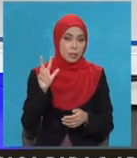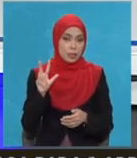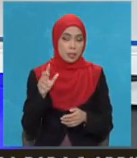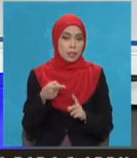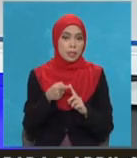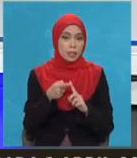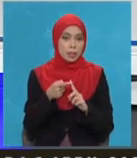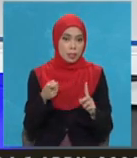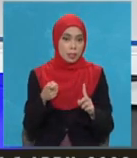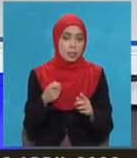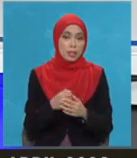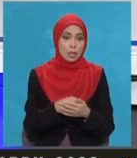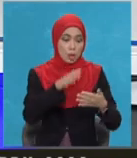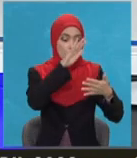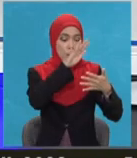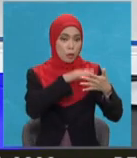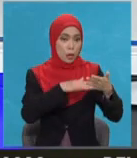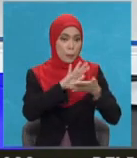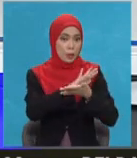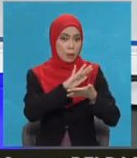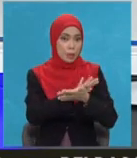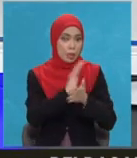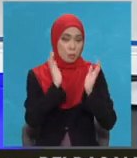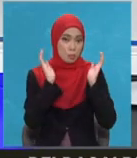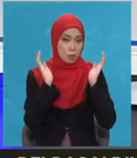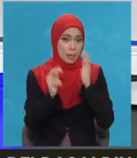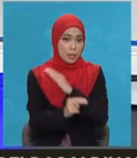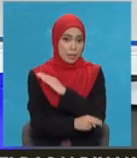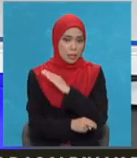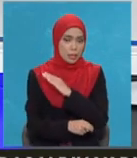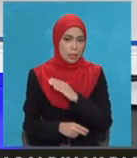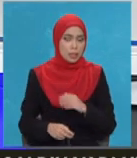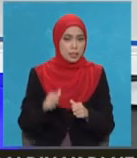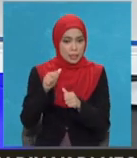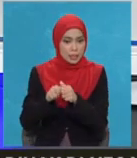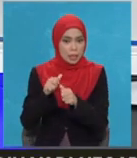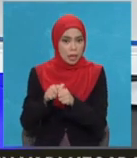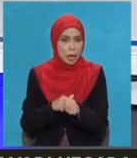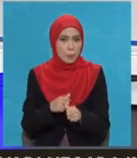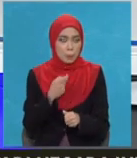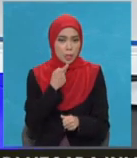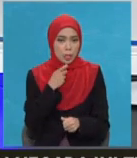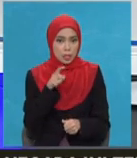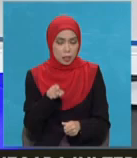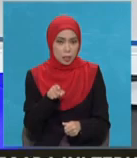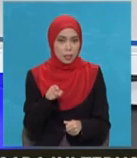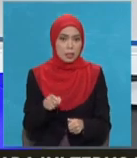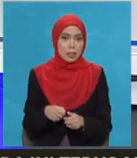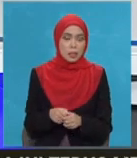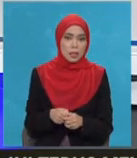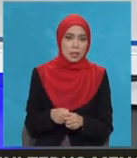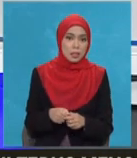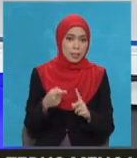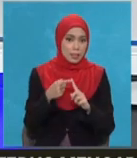Brunei Darussalam 1959 bahwa tiap-tiap perintah yang dibuat di bawah pasal 3 perkara 83 dari